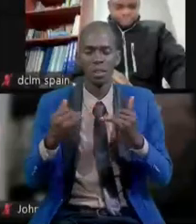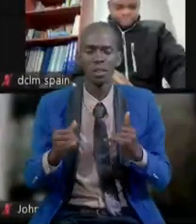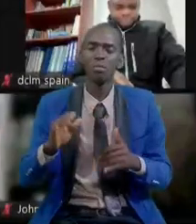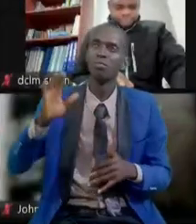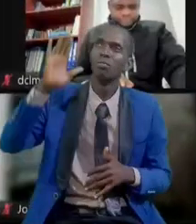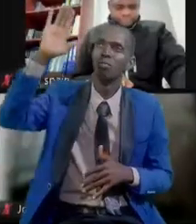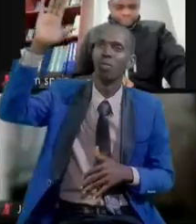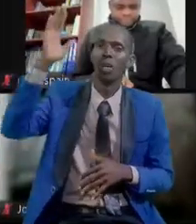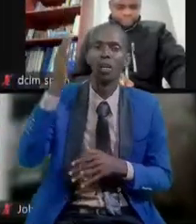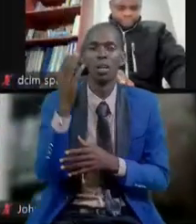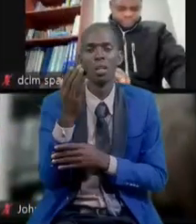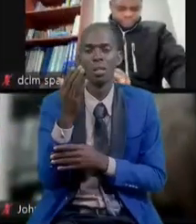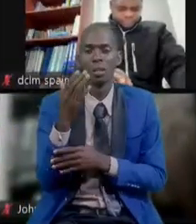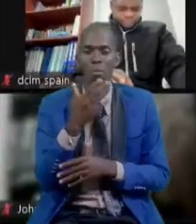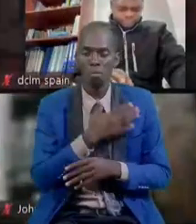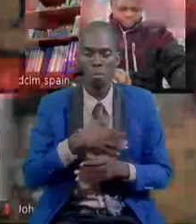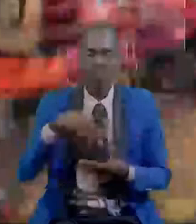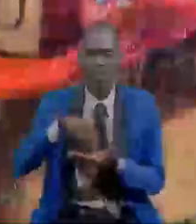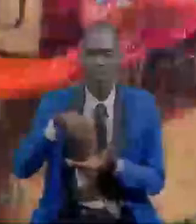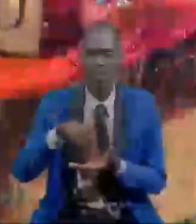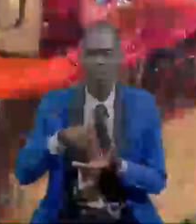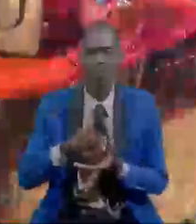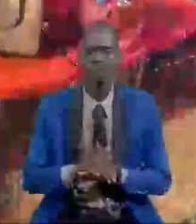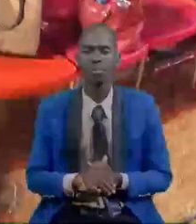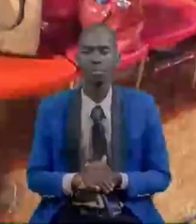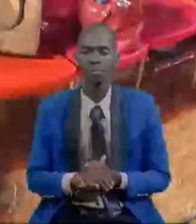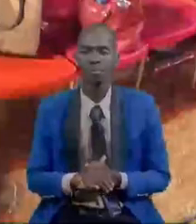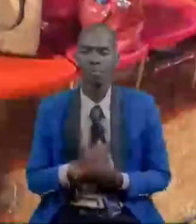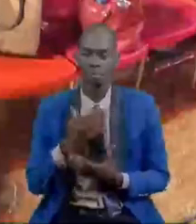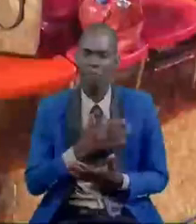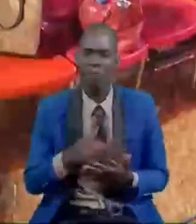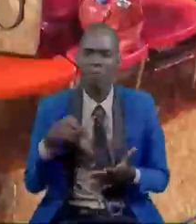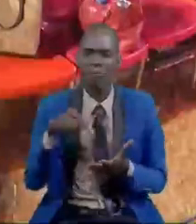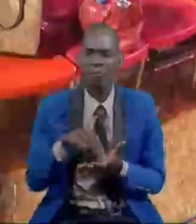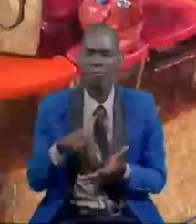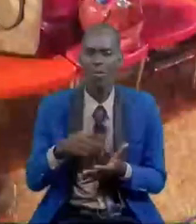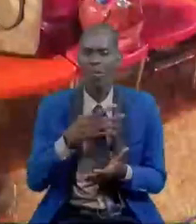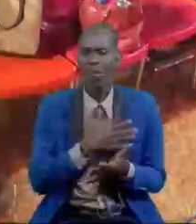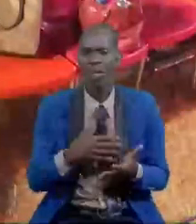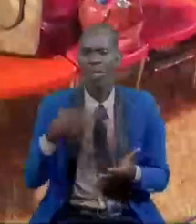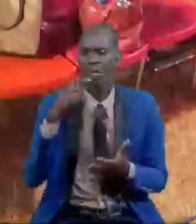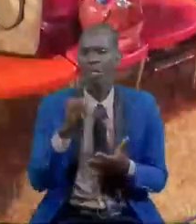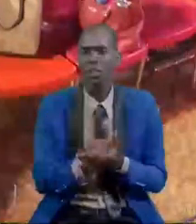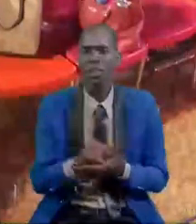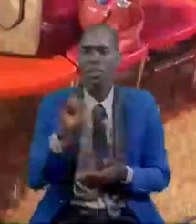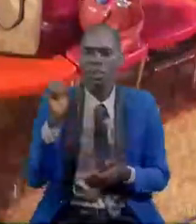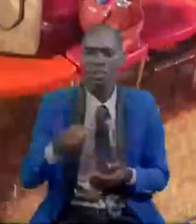Lève la main, comme tu lèves la main, mets-toi debout, et dis oui, je suis l'homme, c'est moi